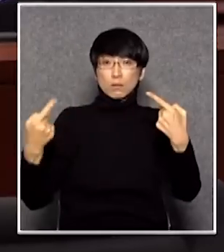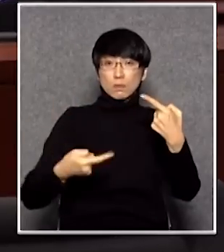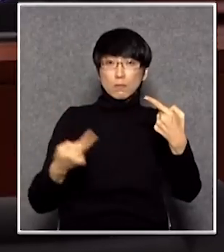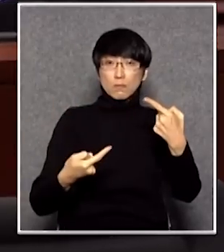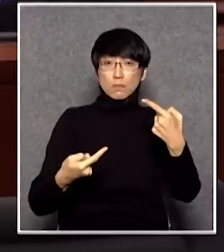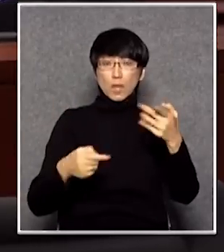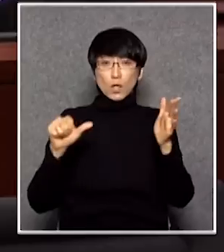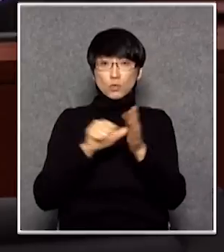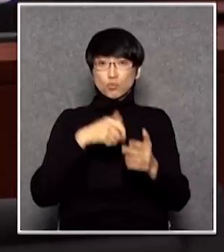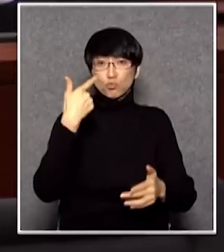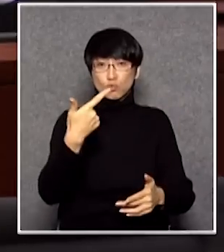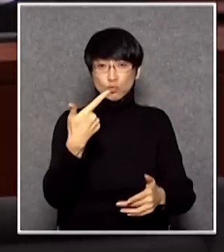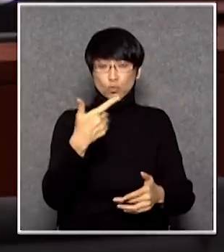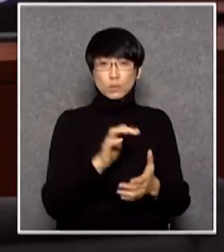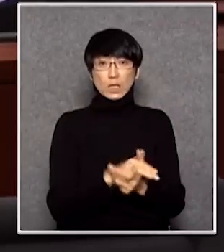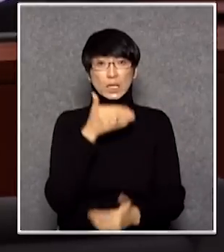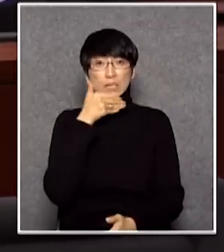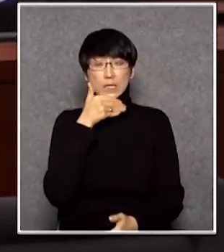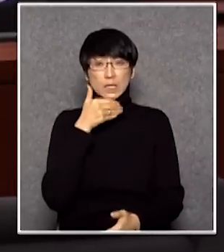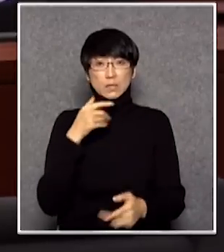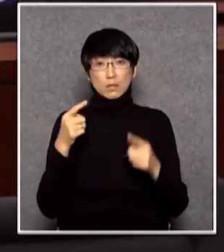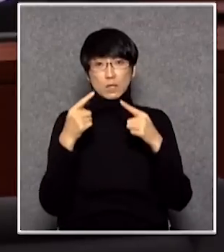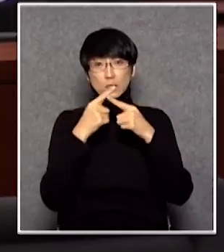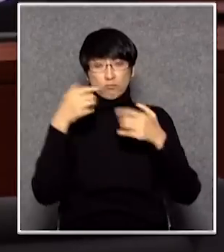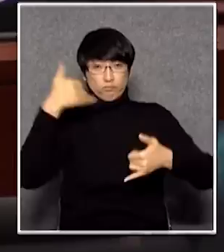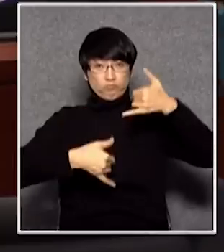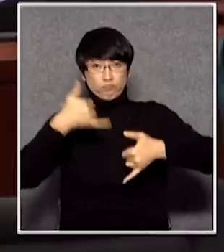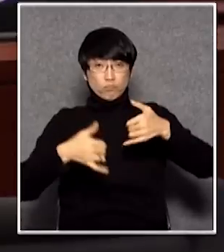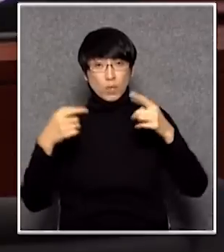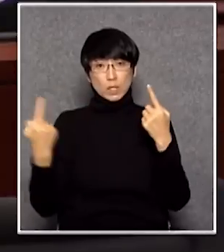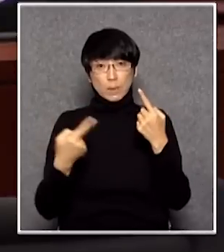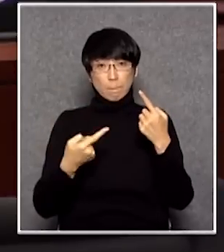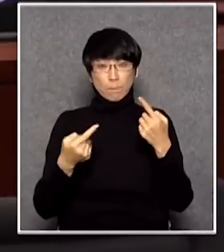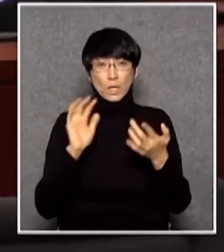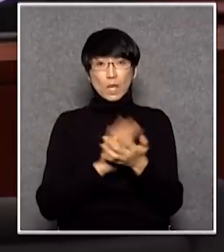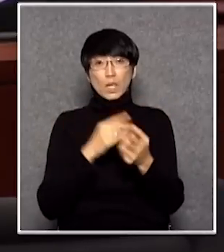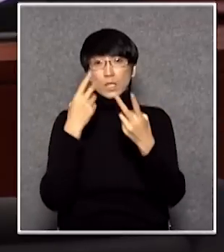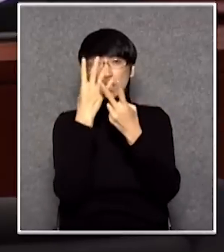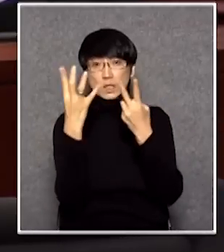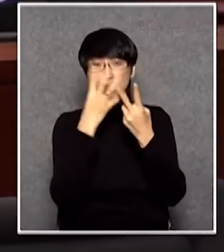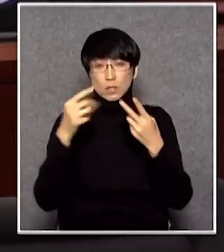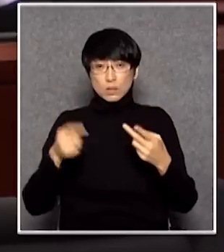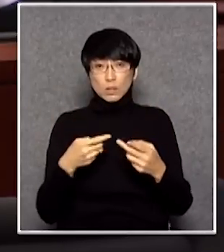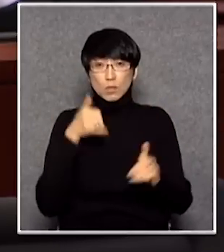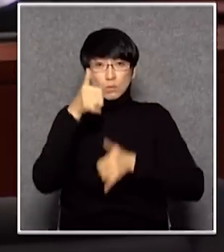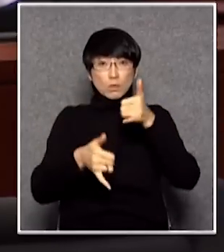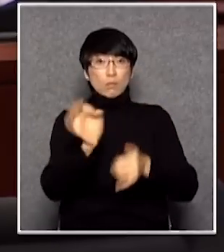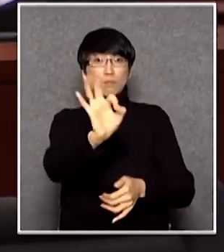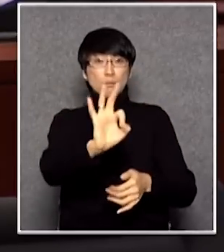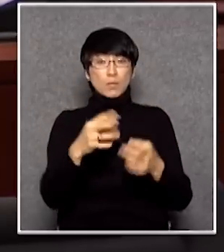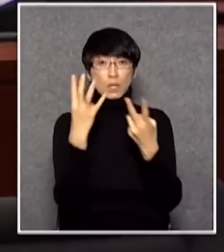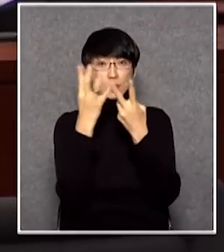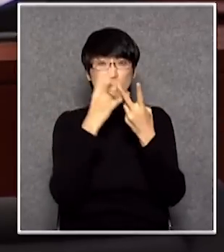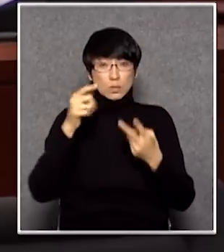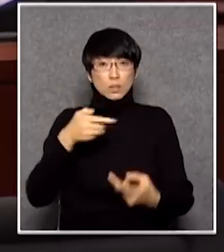最高峰那次的年青人集會一萬呢 ，OK， 咁即係有24万的年青人冇出嚟啊！24万的年青人